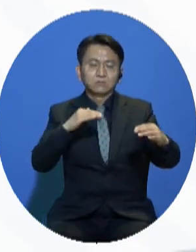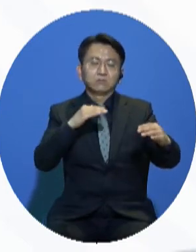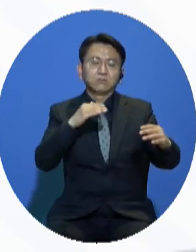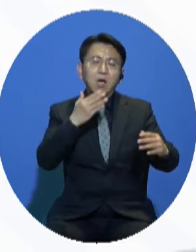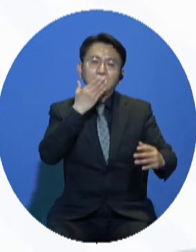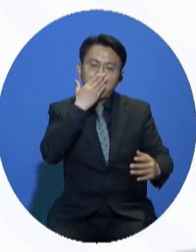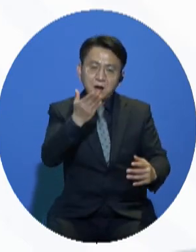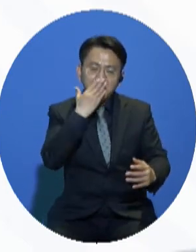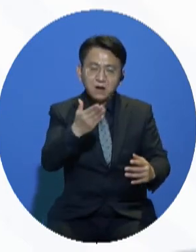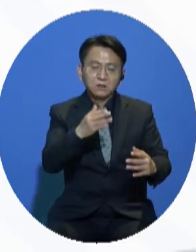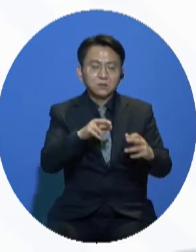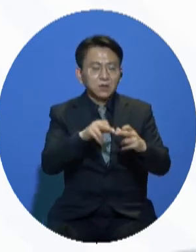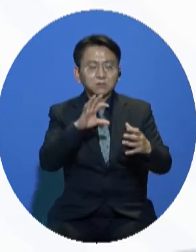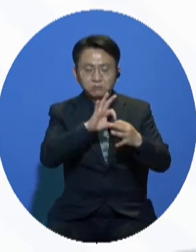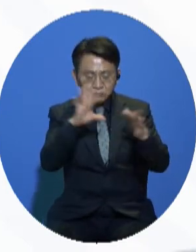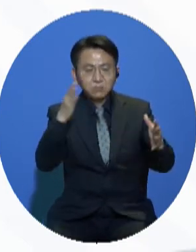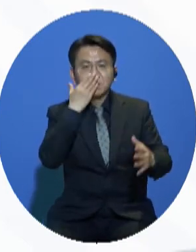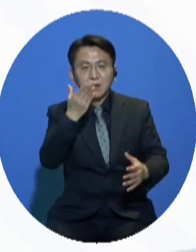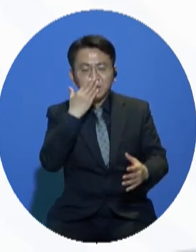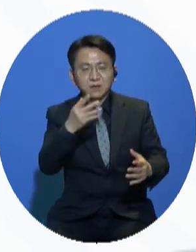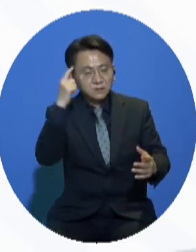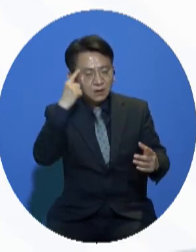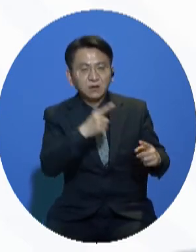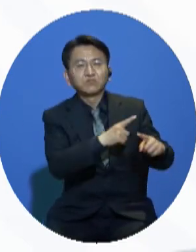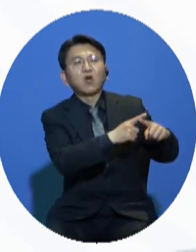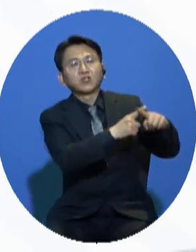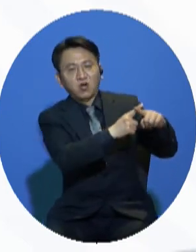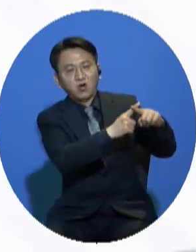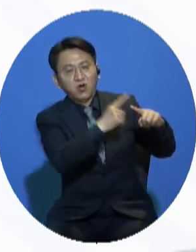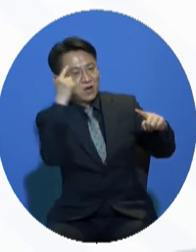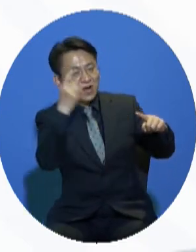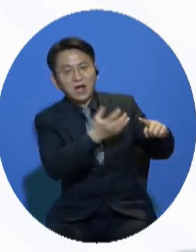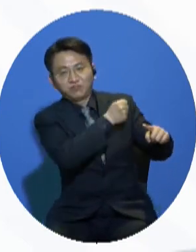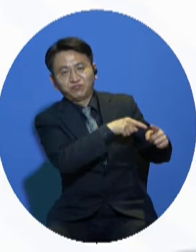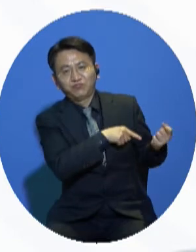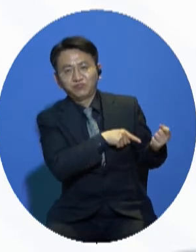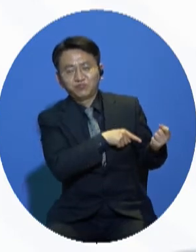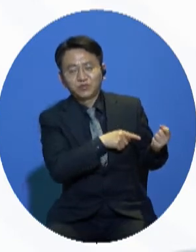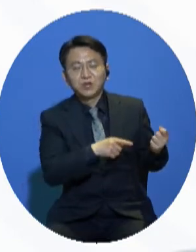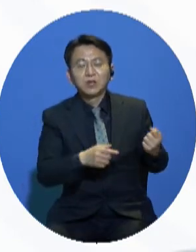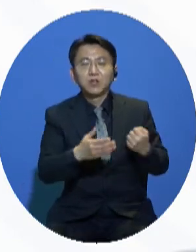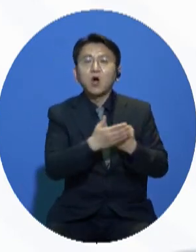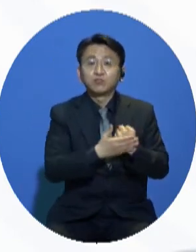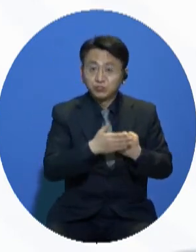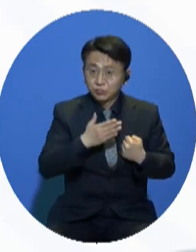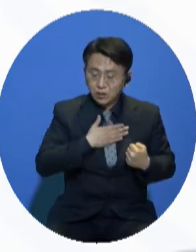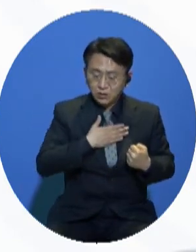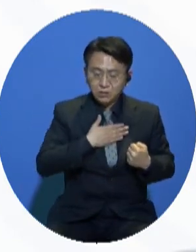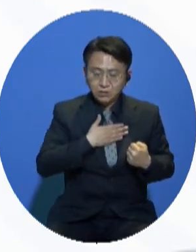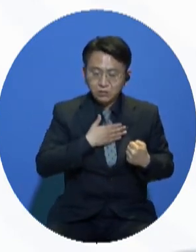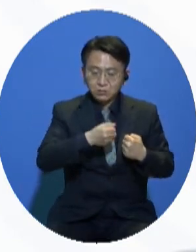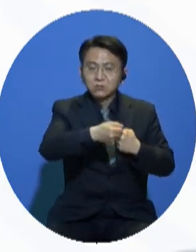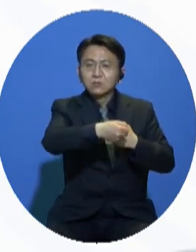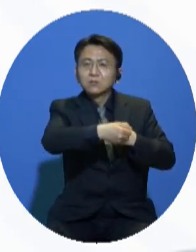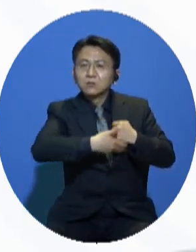attitude 있다라는 would have been 그런 sitting in his 생각을 mind 태도를 가지고 있었던 if the 것입니다. Paralympic Games didn't 그것이 exist. 저에게 준 And again, the same 저에게 thing 큰 happened 힘이 when I